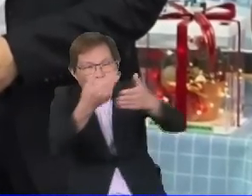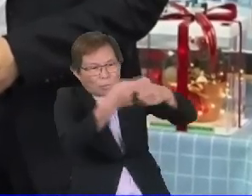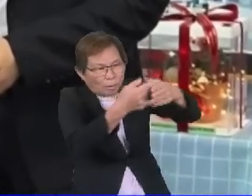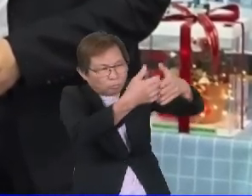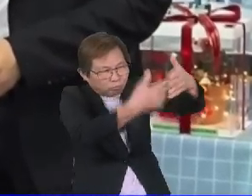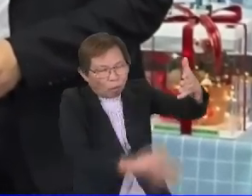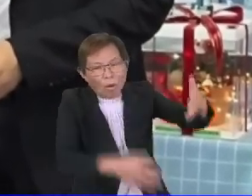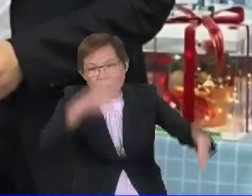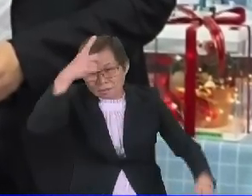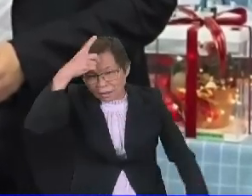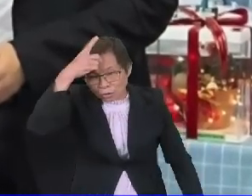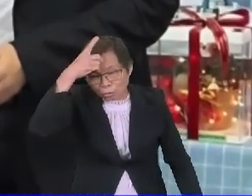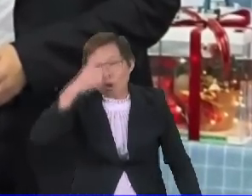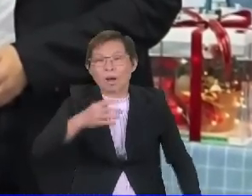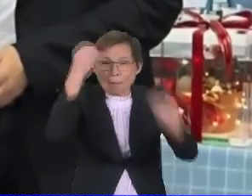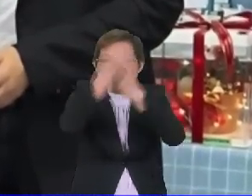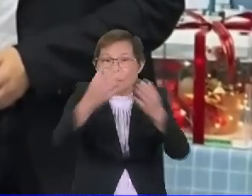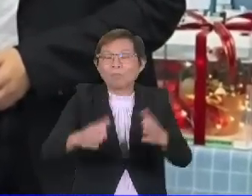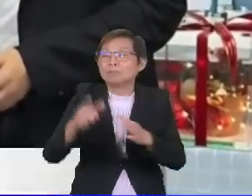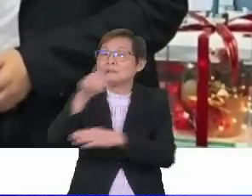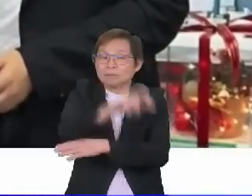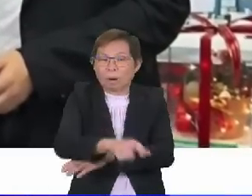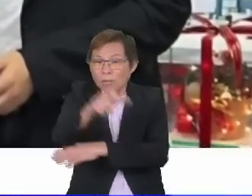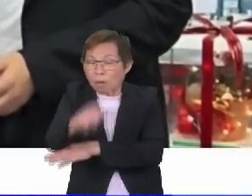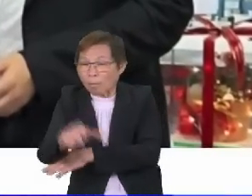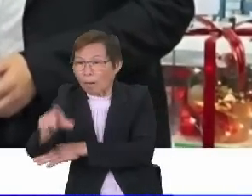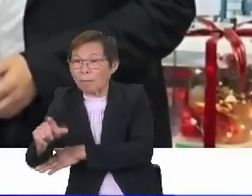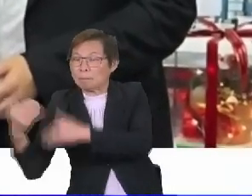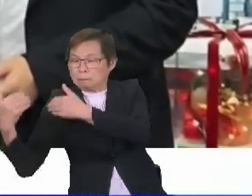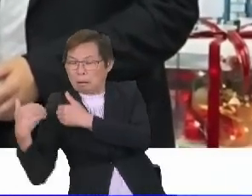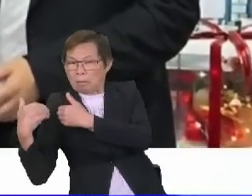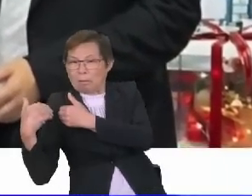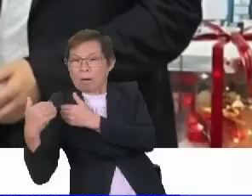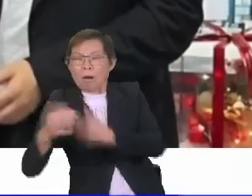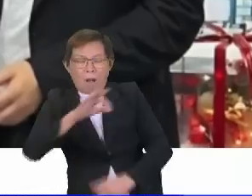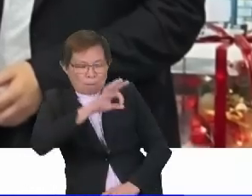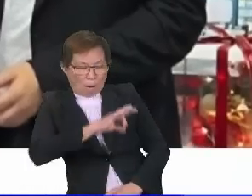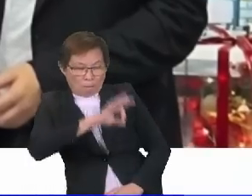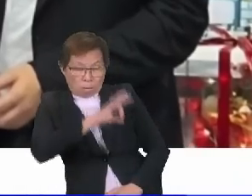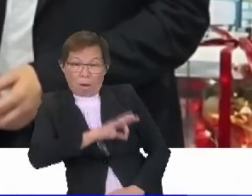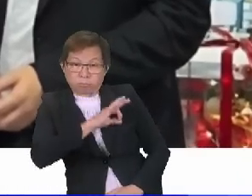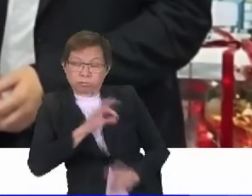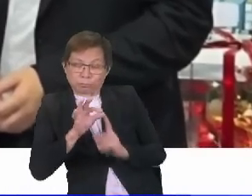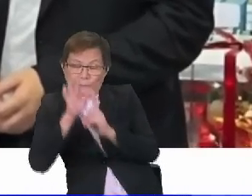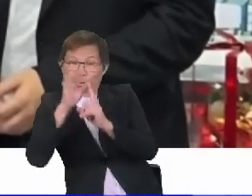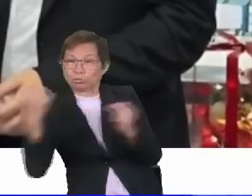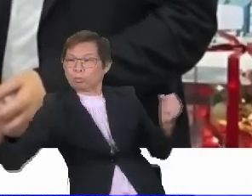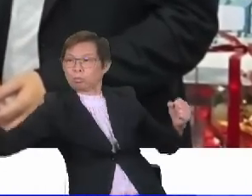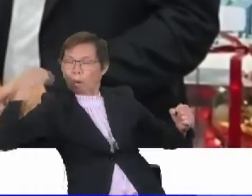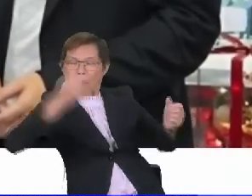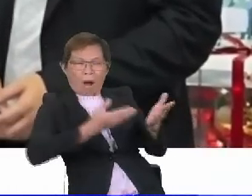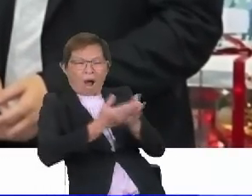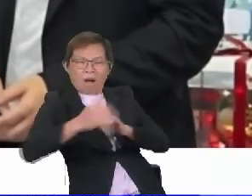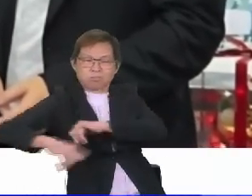Datuk Sri Fatimah memberitahu pihak berkaitan hendak lama manfaat laluan istimewa ini ke arah memperkasakan